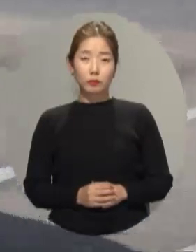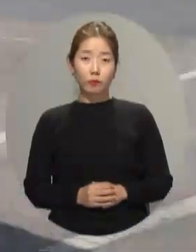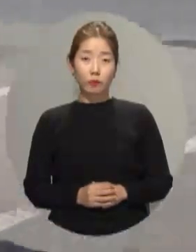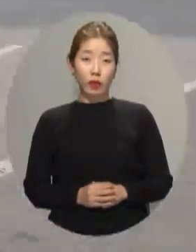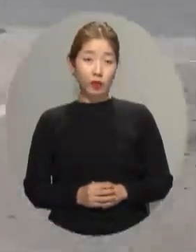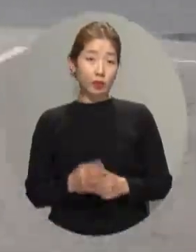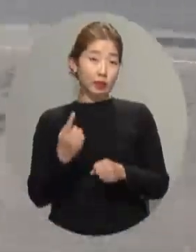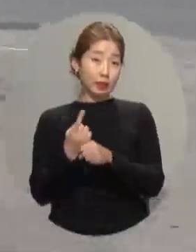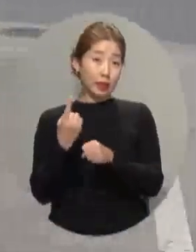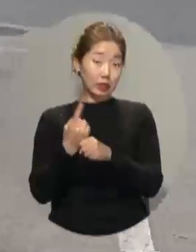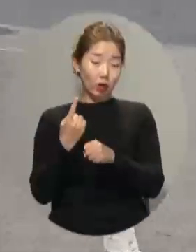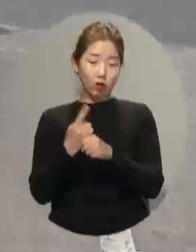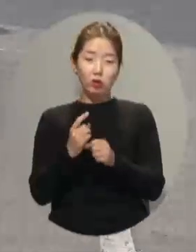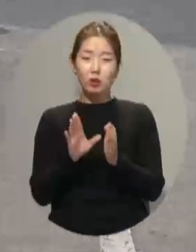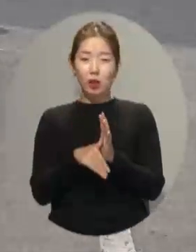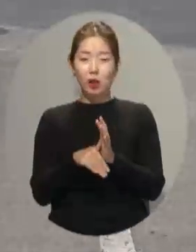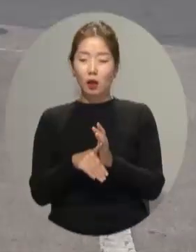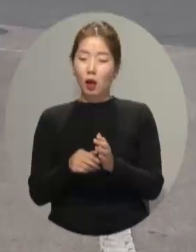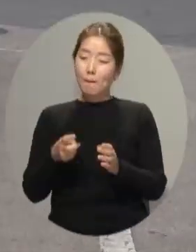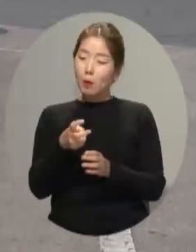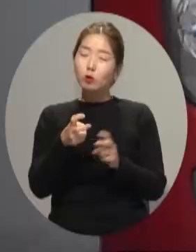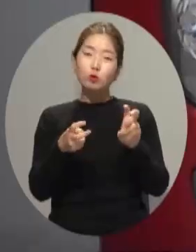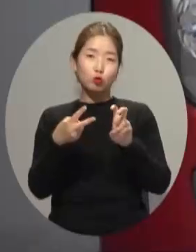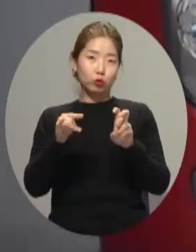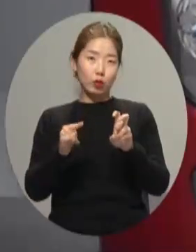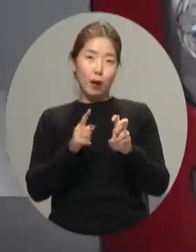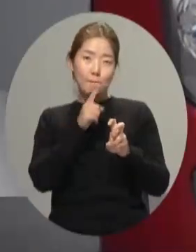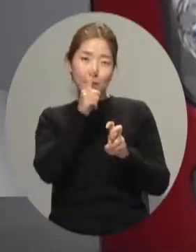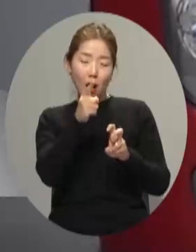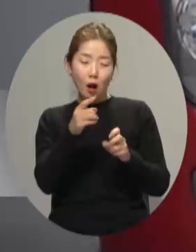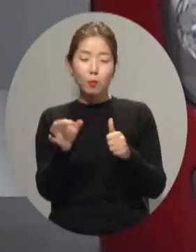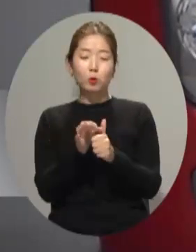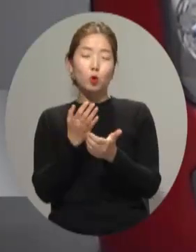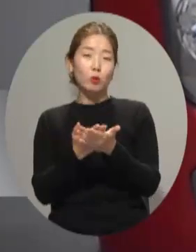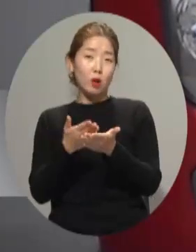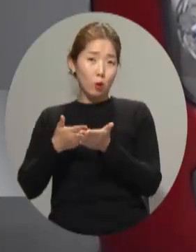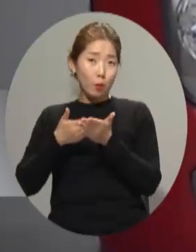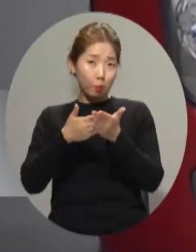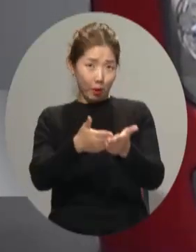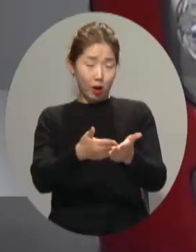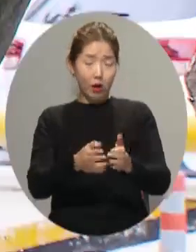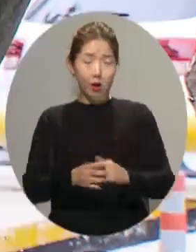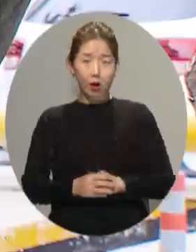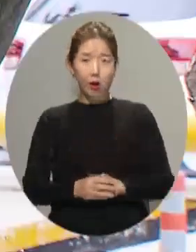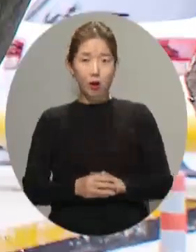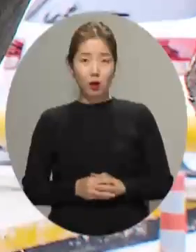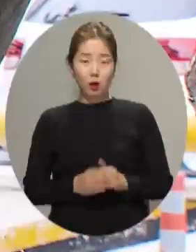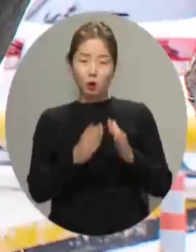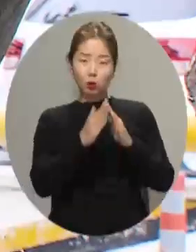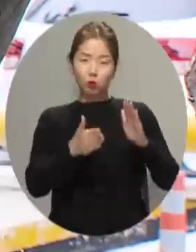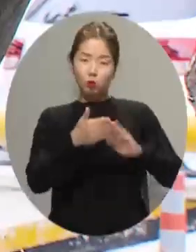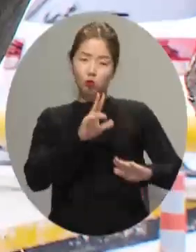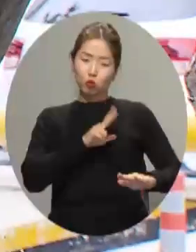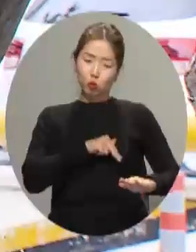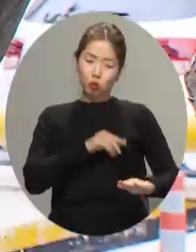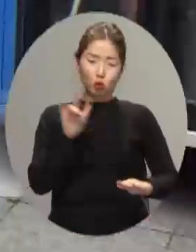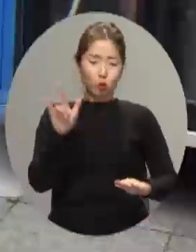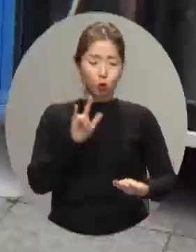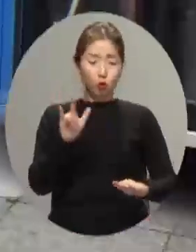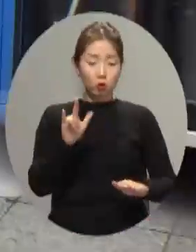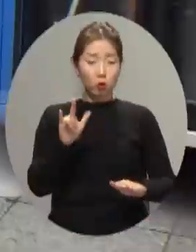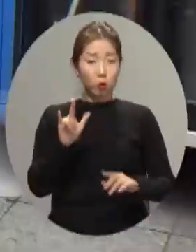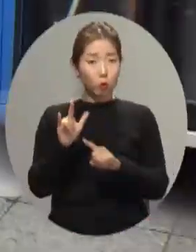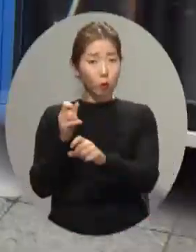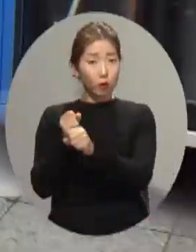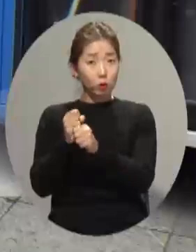지난해 초 중국산 전기버스 20대를 구매하겠다며 전주시에 보조금을 신청한 전북고속. 전주시의회는 현대차